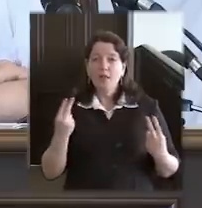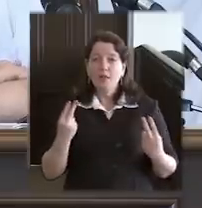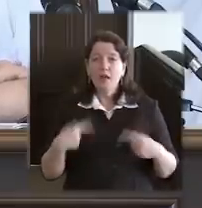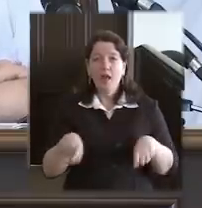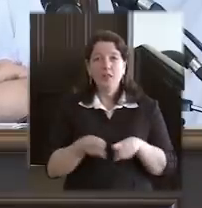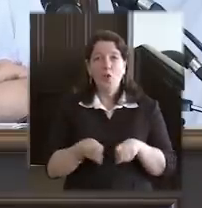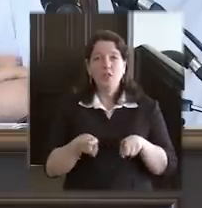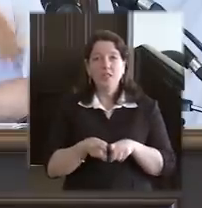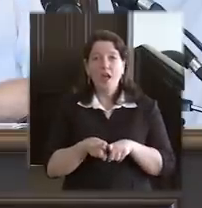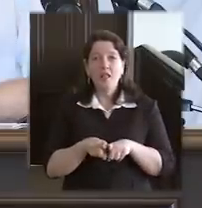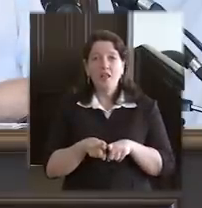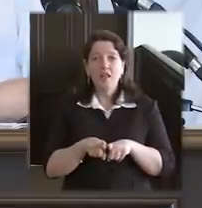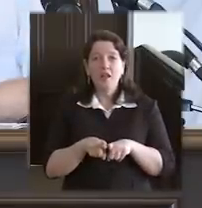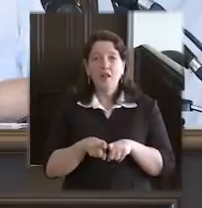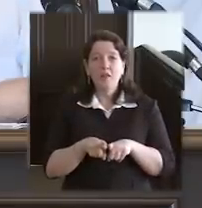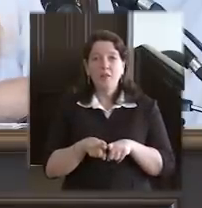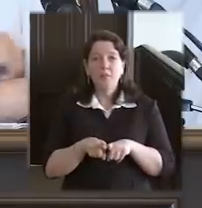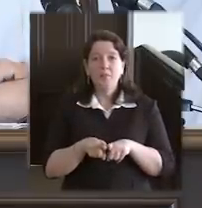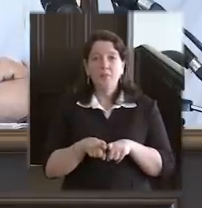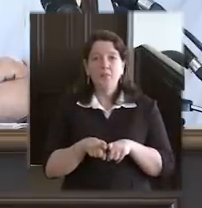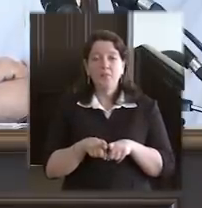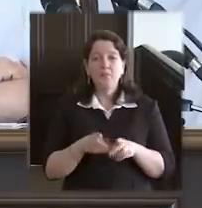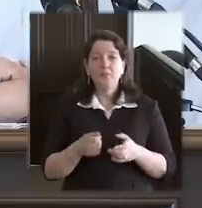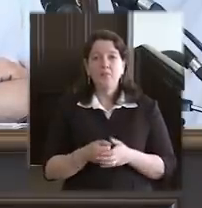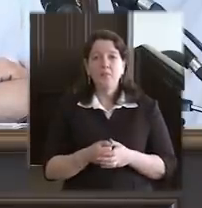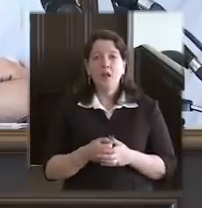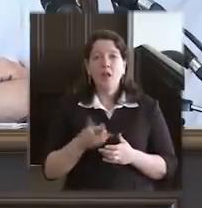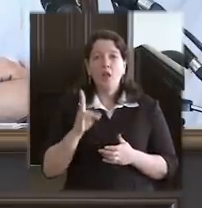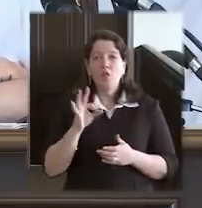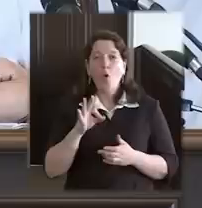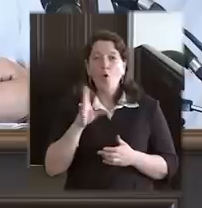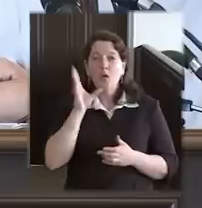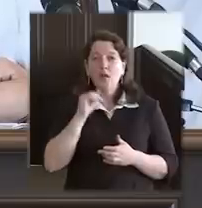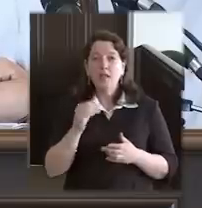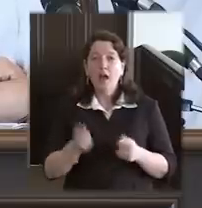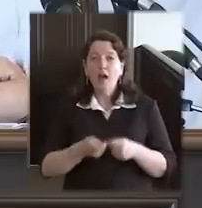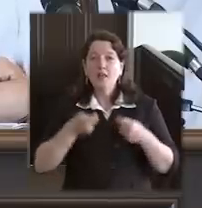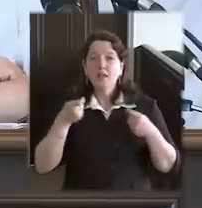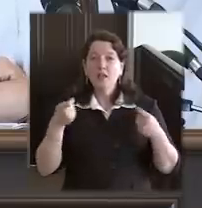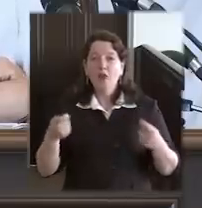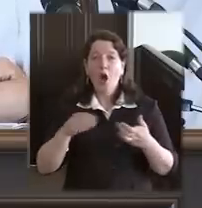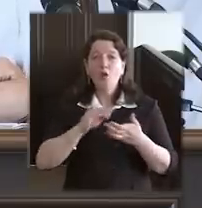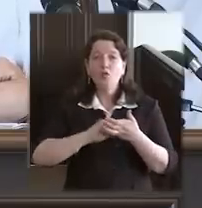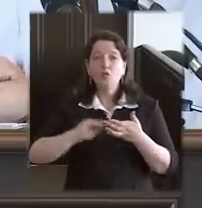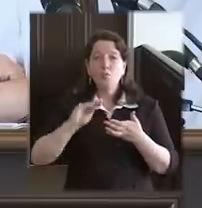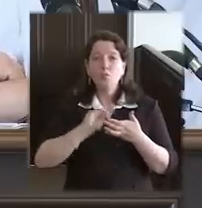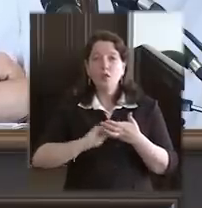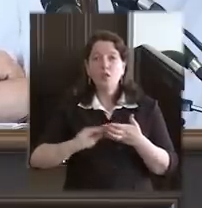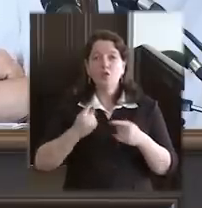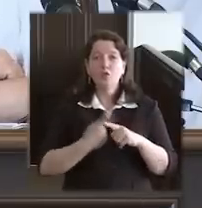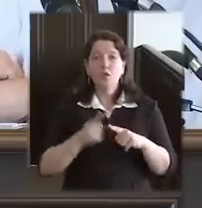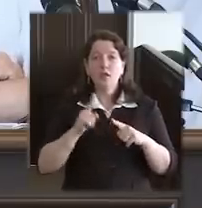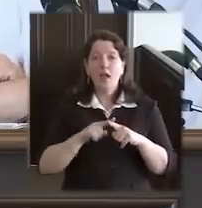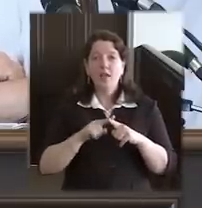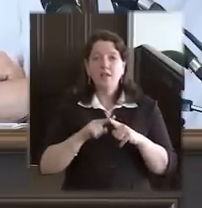дело. Ну, конечно, может быть, не так уж скоро, как можно выразиться, но открывают эти законы,